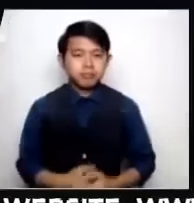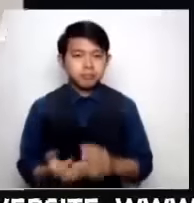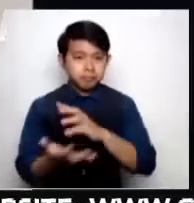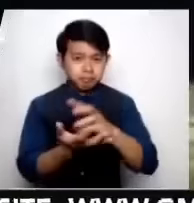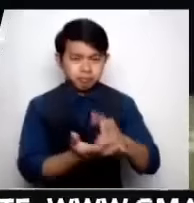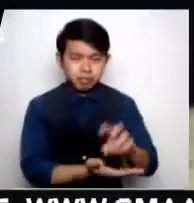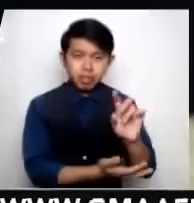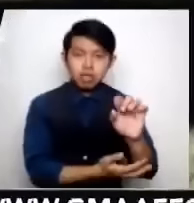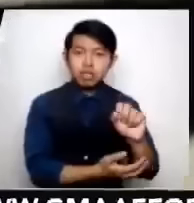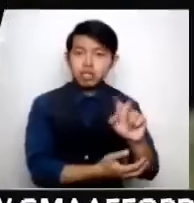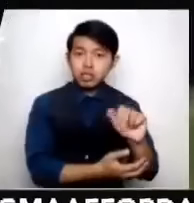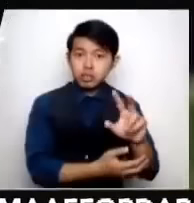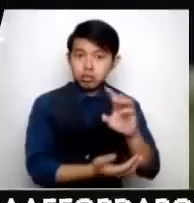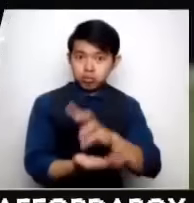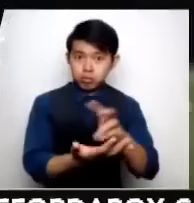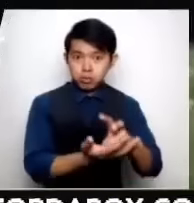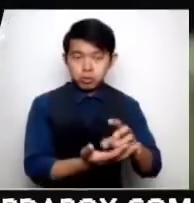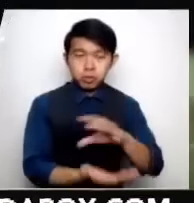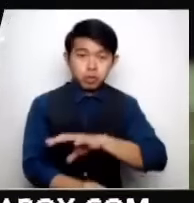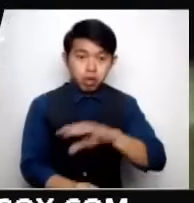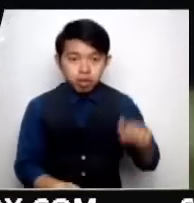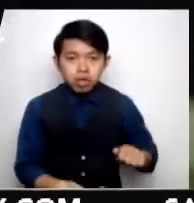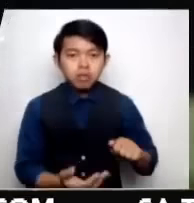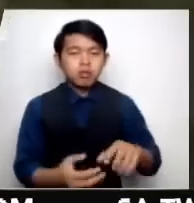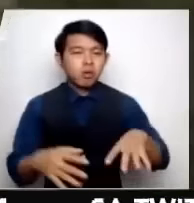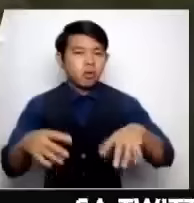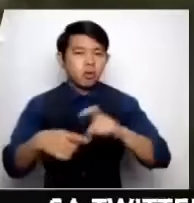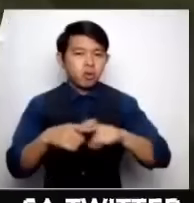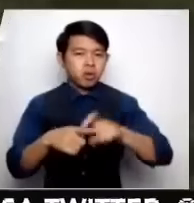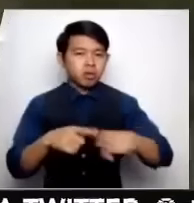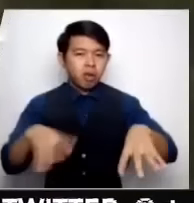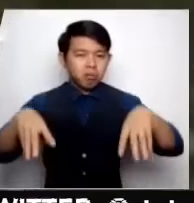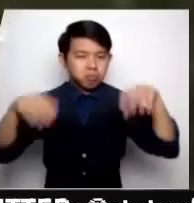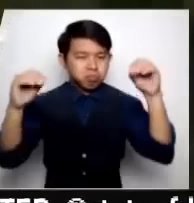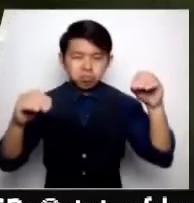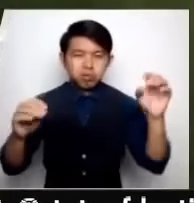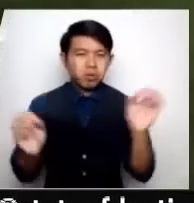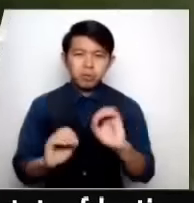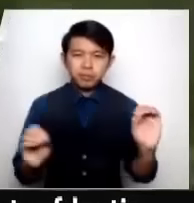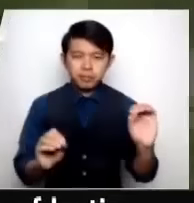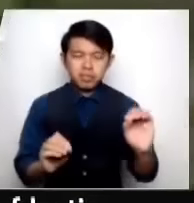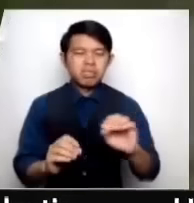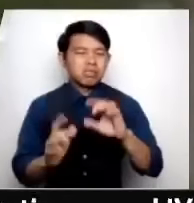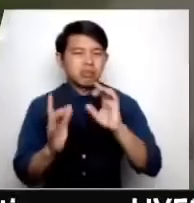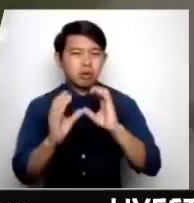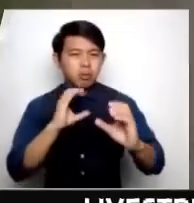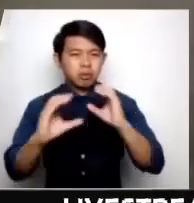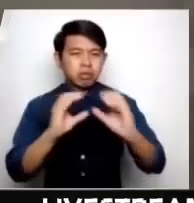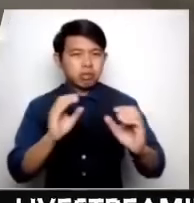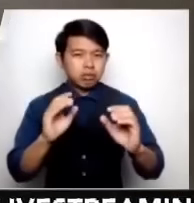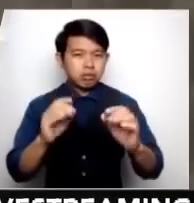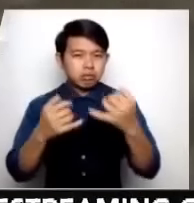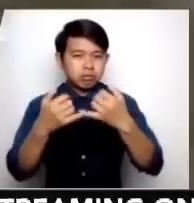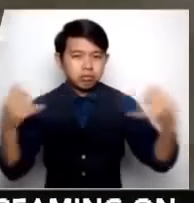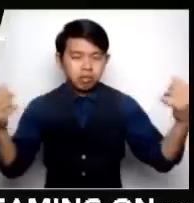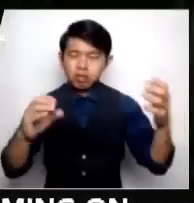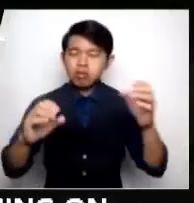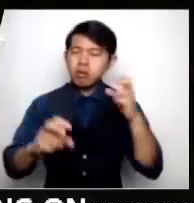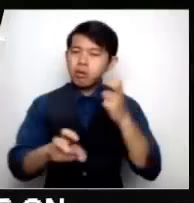sa Cagayan. Patuloy ang power restoration. Apektado rin ang linya ng komunikasyon. Umabot naman sa 13,000 pamilyang